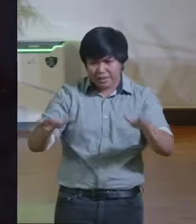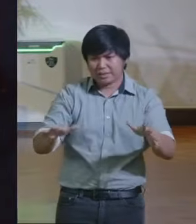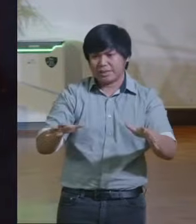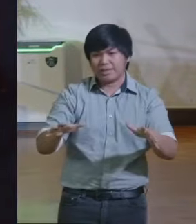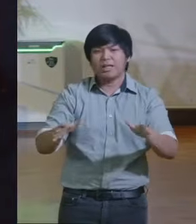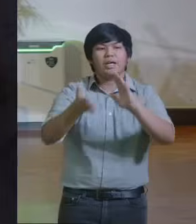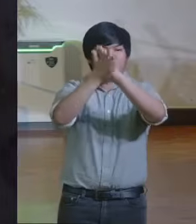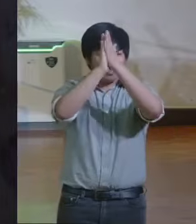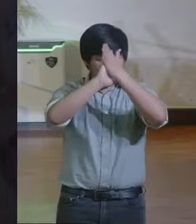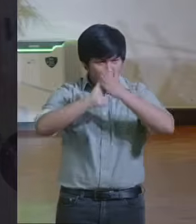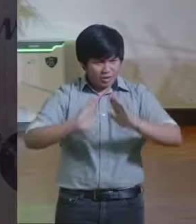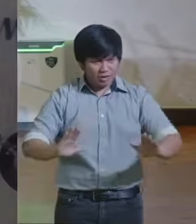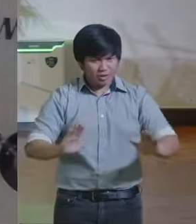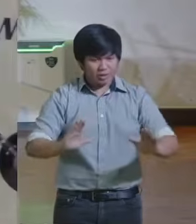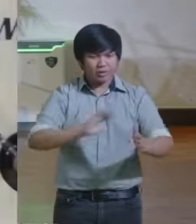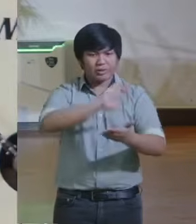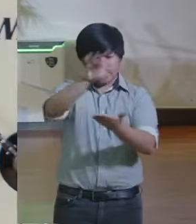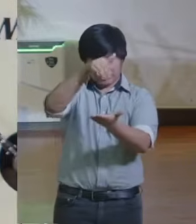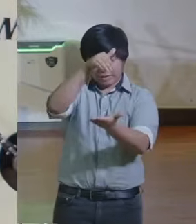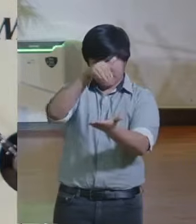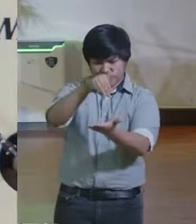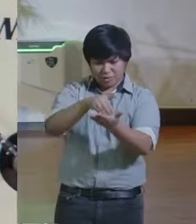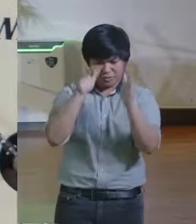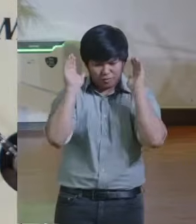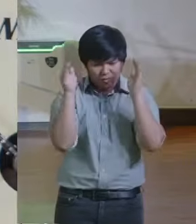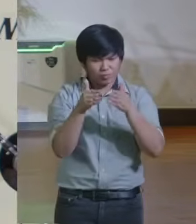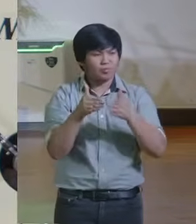ang pinakasentro ng teksto na ito.